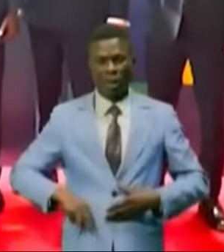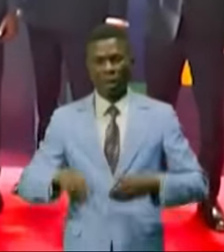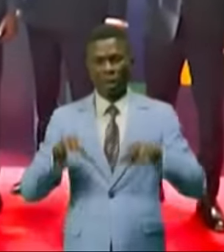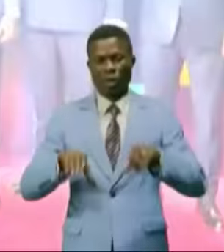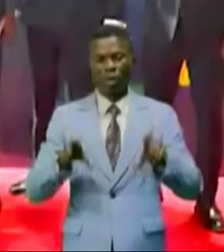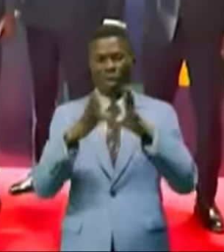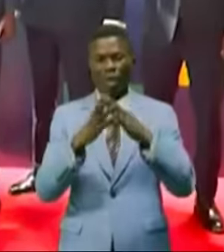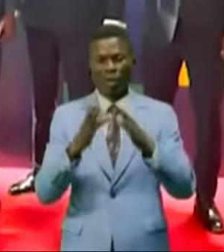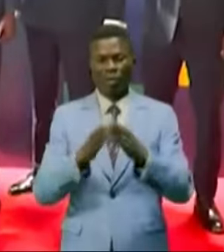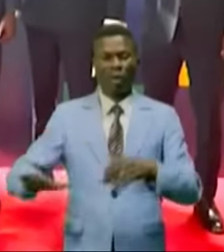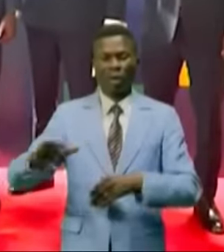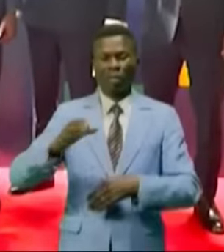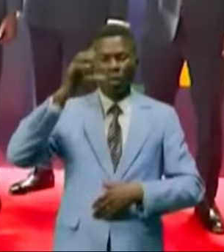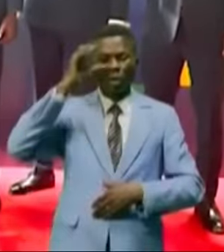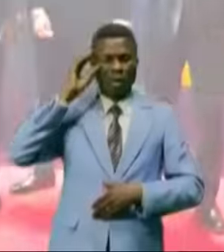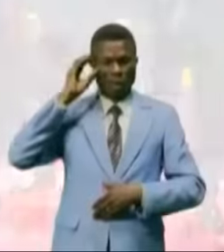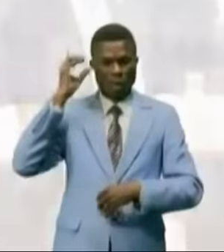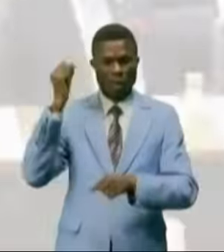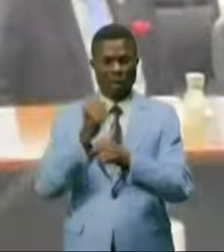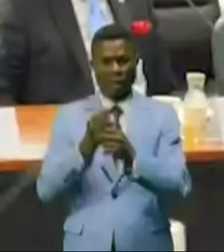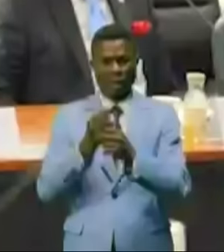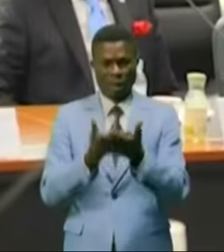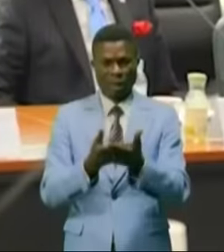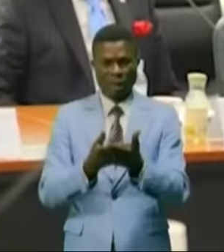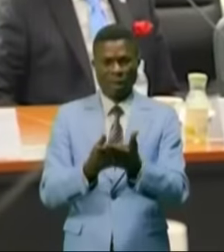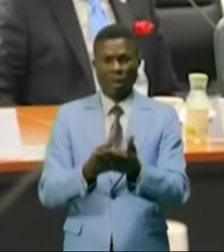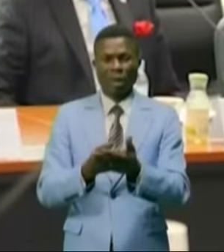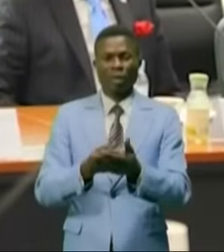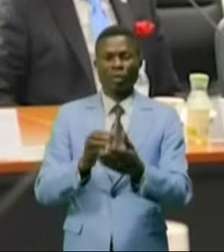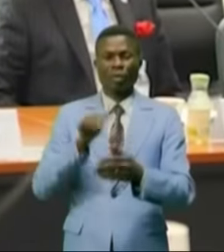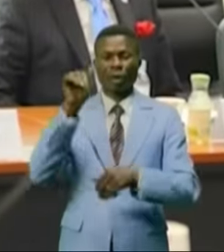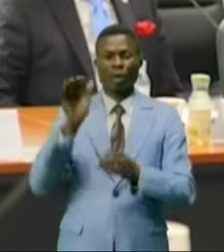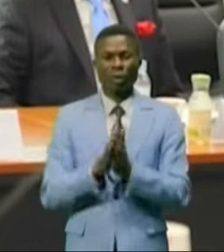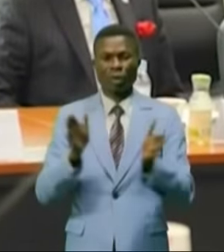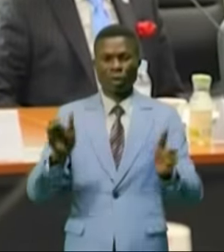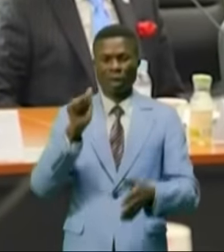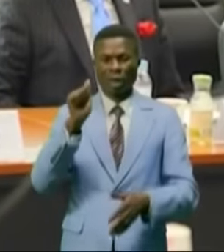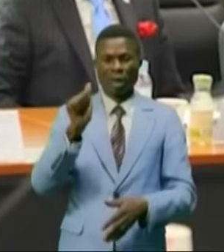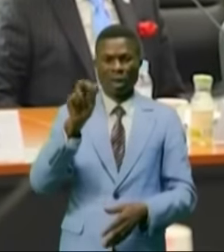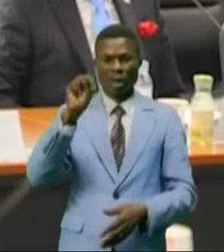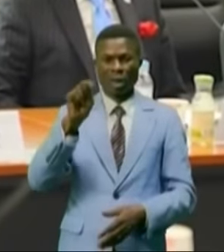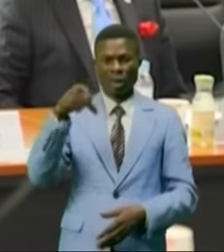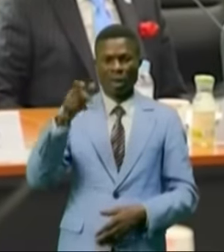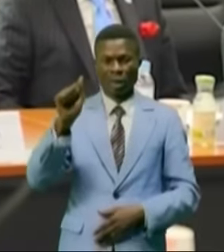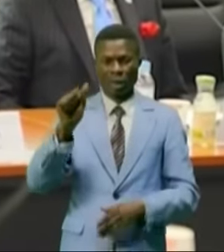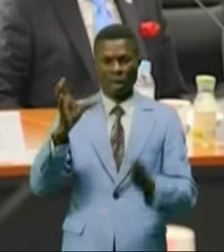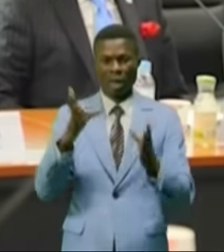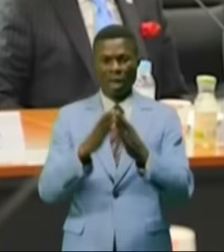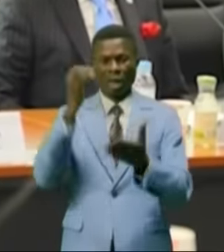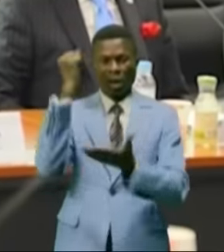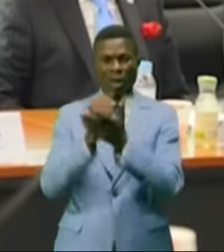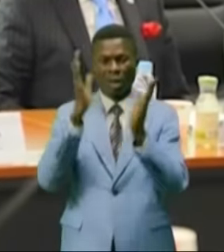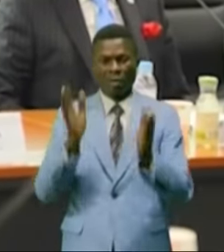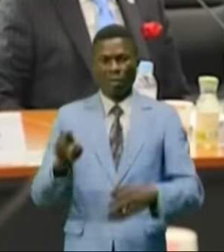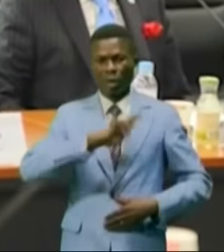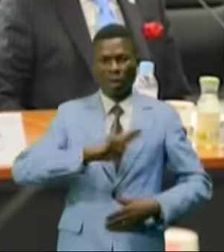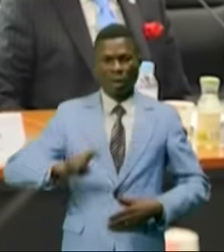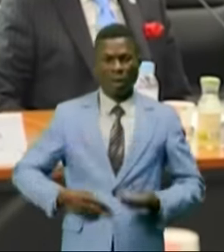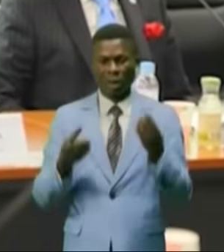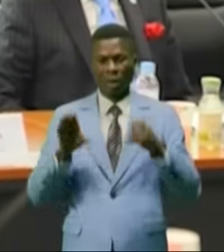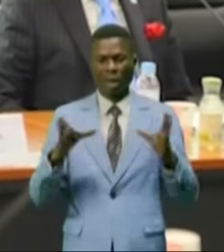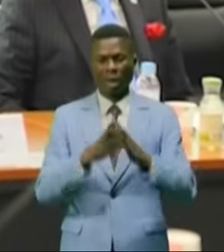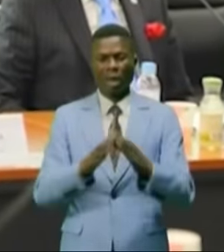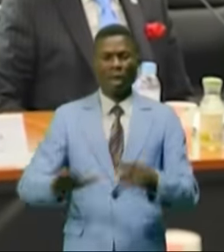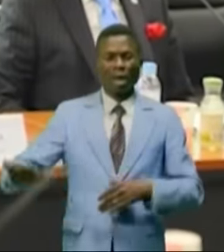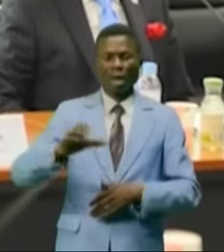Sud. Dans les entrefaites du sommet Corée-Afrique, le directeur général de l'ANAPI, accompagné de l'ambassadeur de la RDC en Corée du Sud